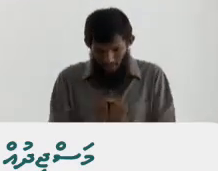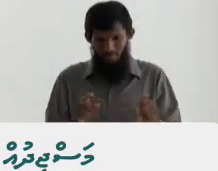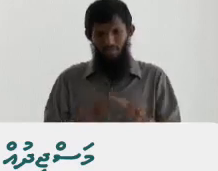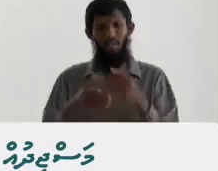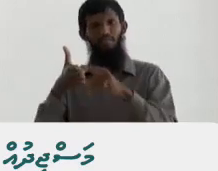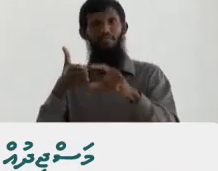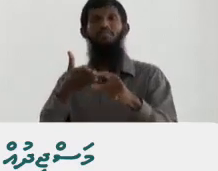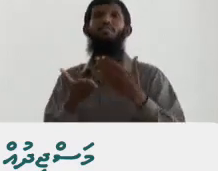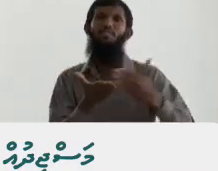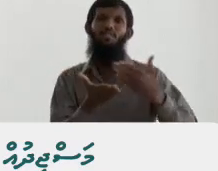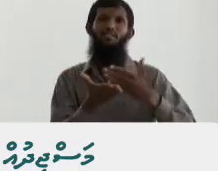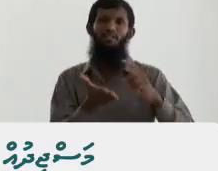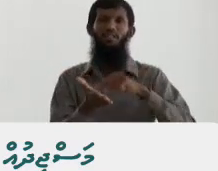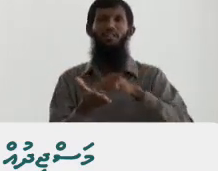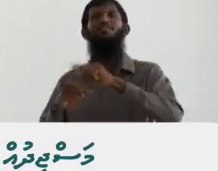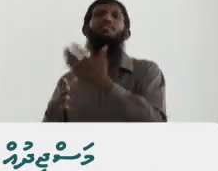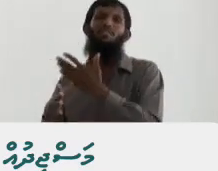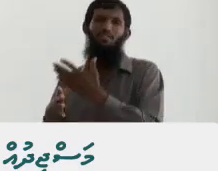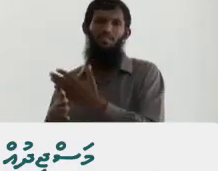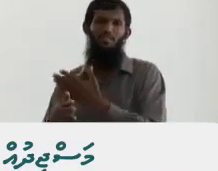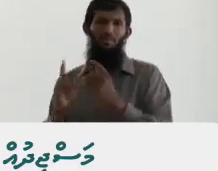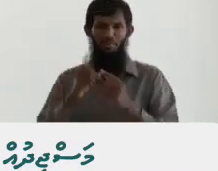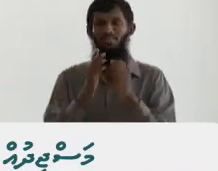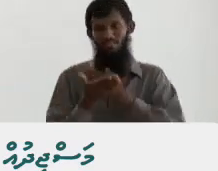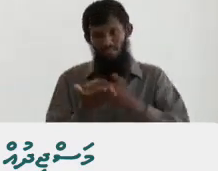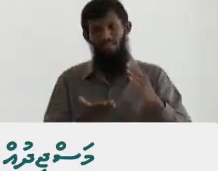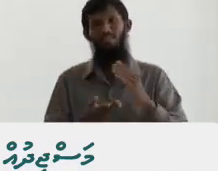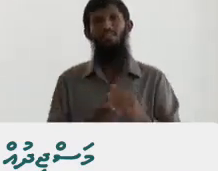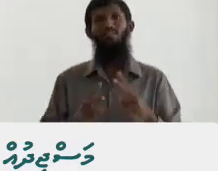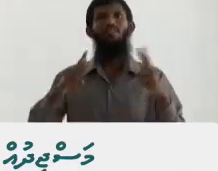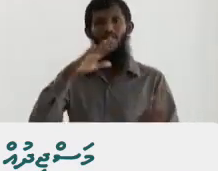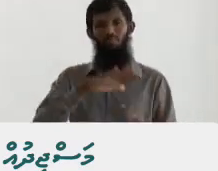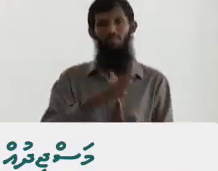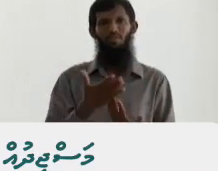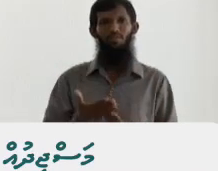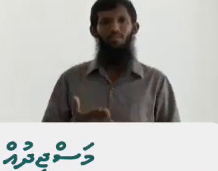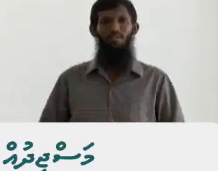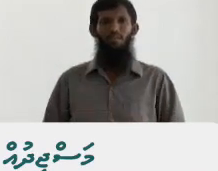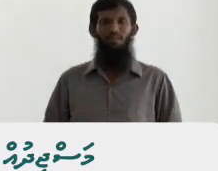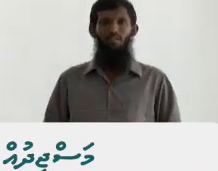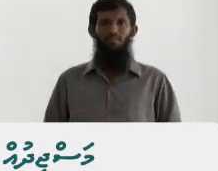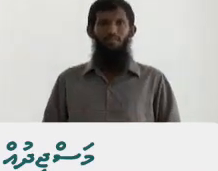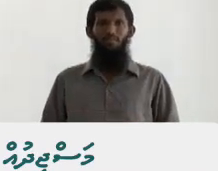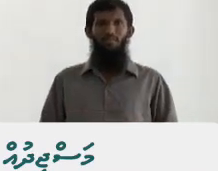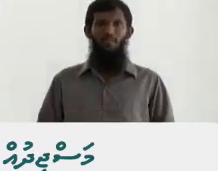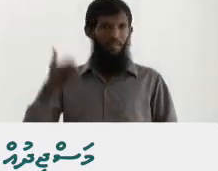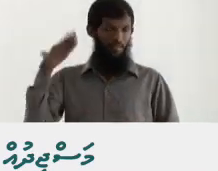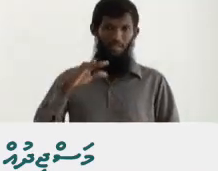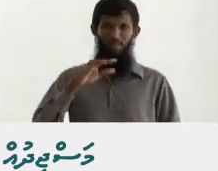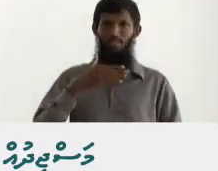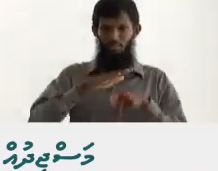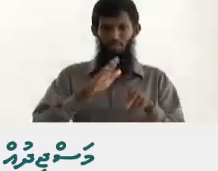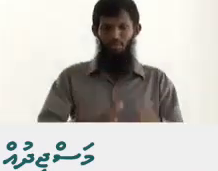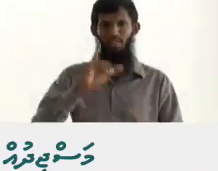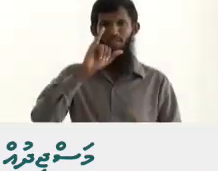khun balitaka shifa devwani allah salama salawa ali ibrahim gfan dufur matin allah wahi kurwa